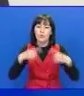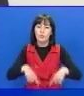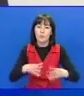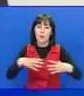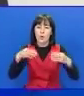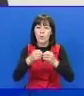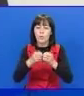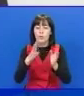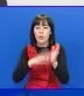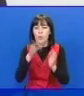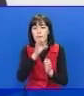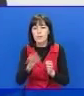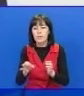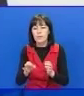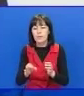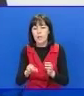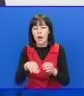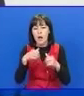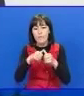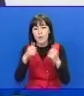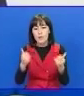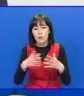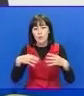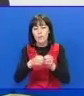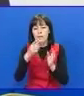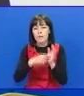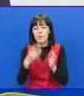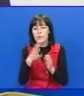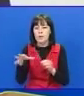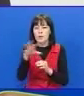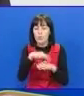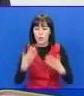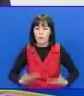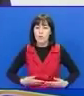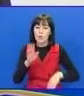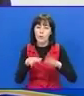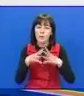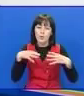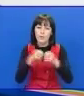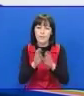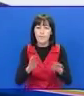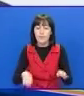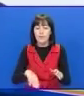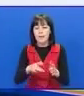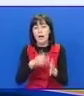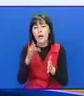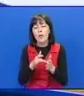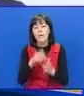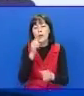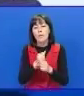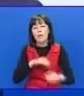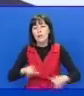отбасыларының, 9% сәтсіз отбасыларының, 75% толық әлеуметтік тұрмысы жақсы отбасының балдары. Қала аумағында орын алған